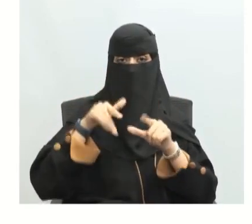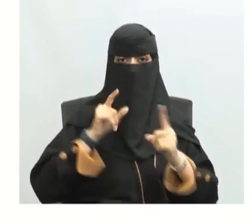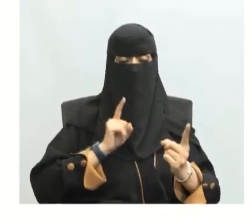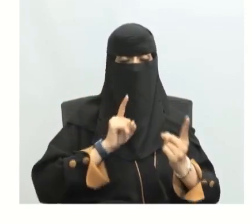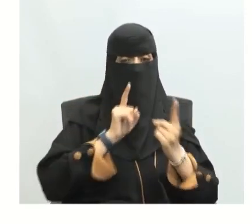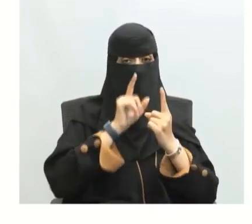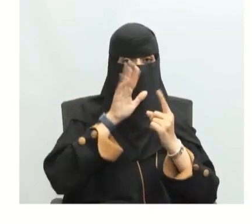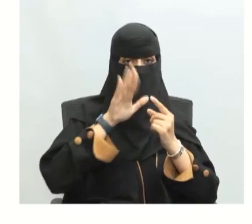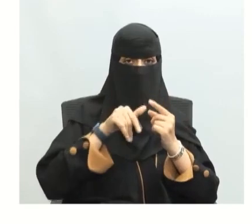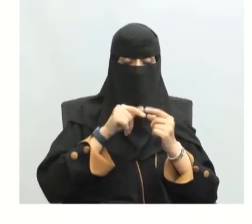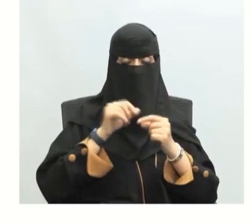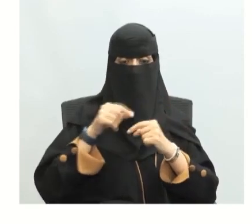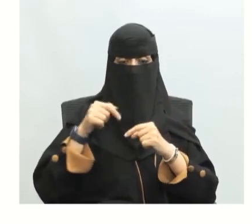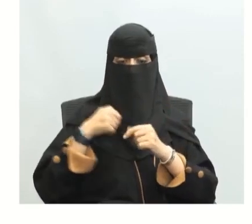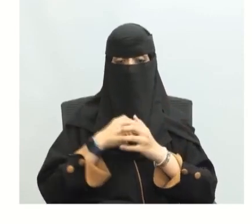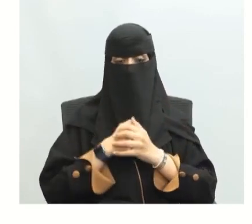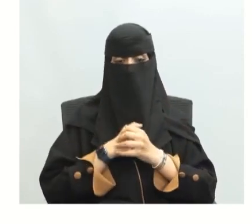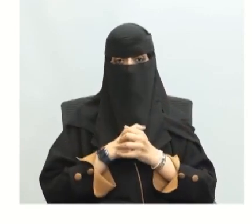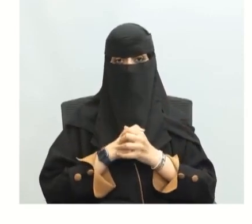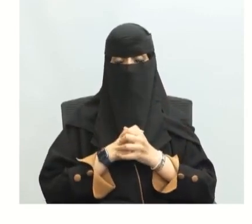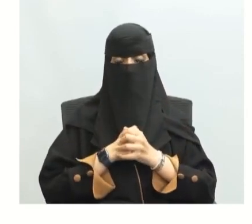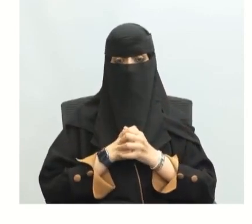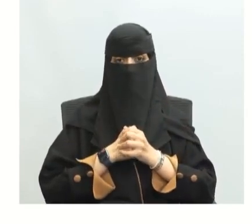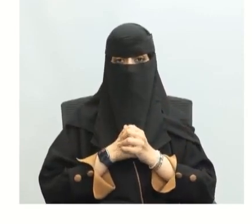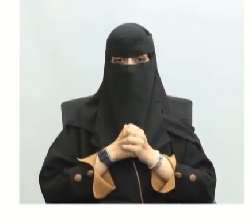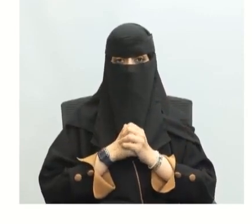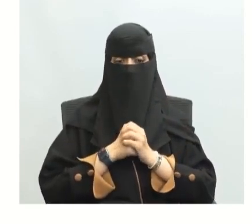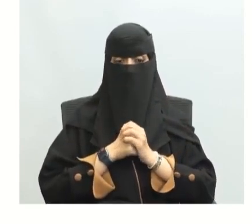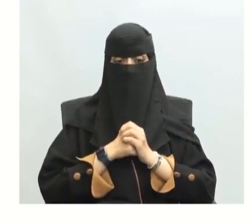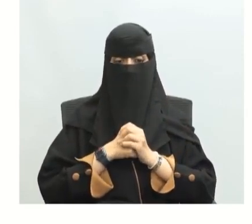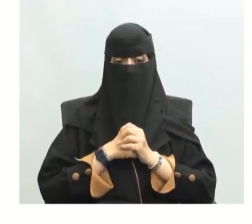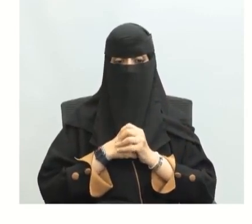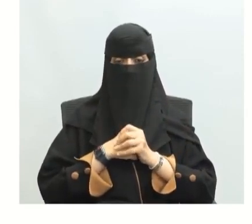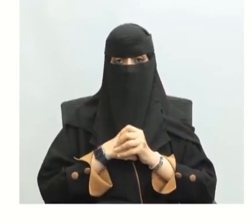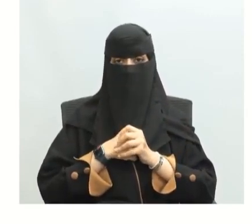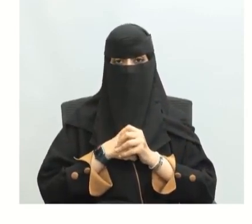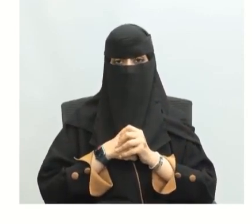المواقف الاي جابيه ويصحح لدينا المواقف السلبيه